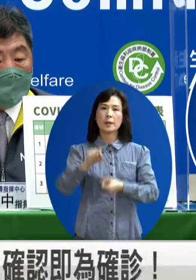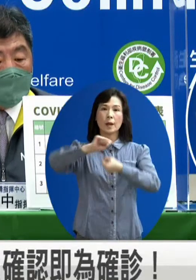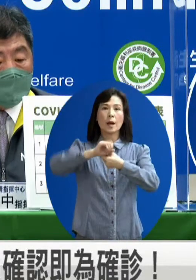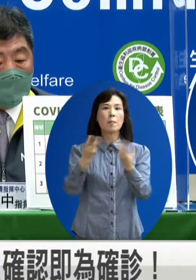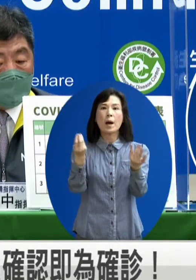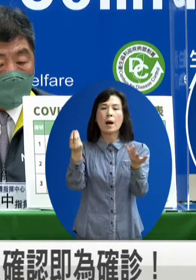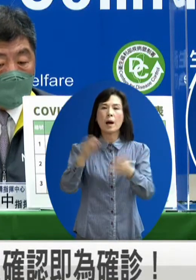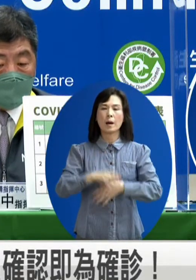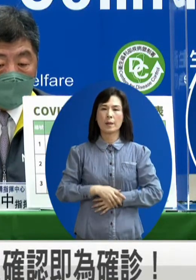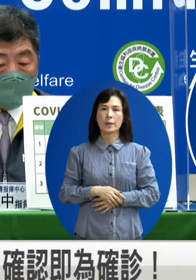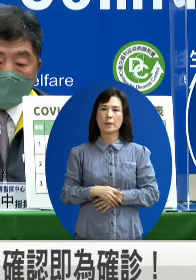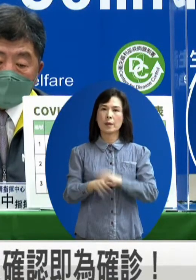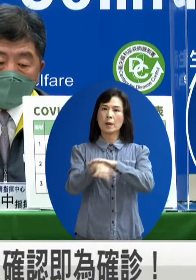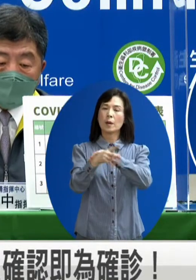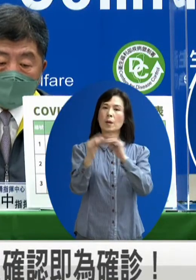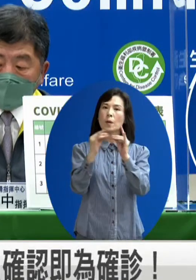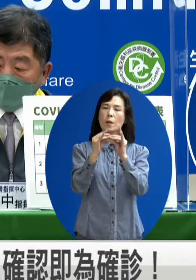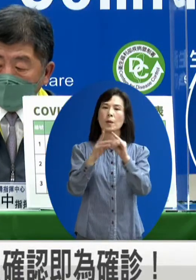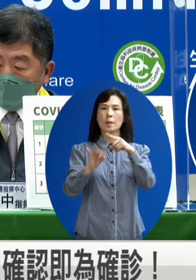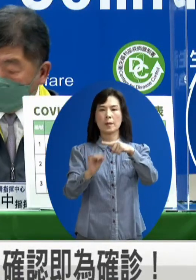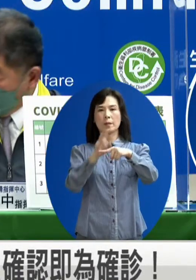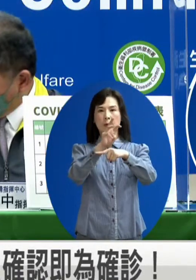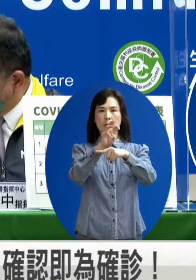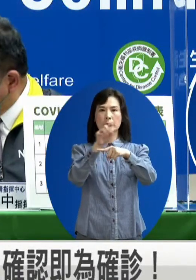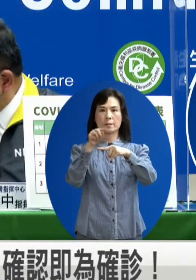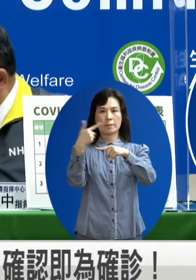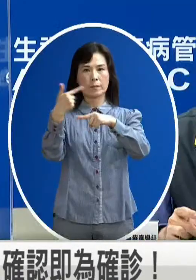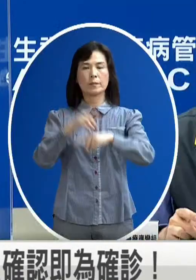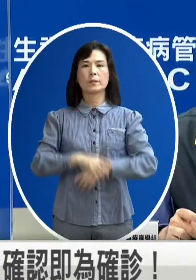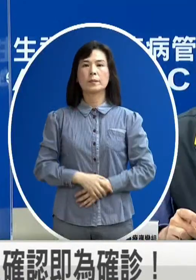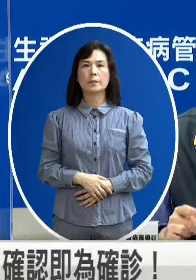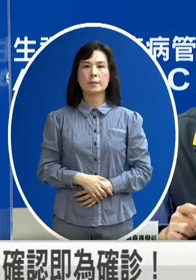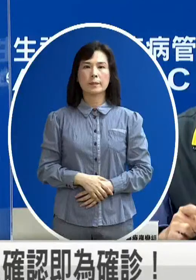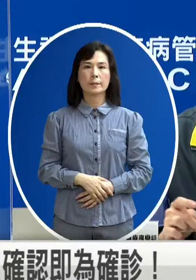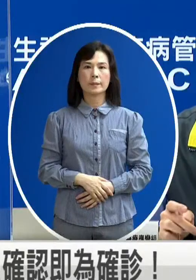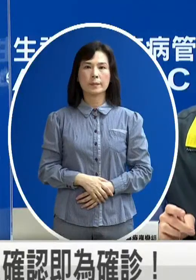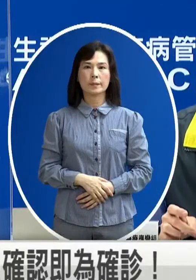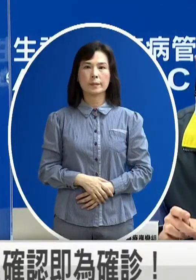加，那空床率是30.6%。